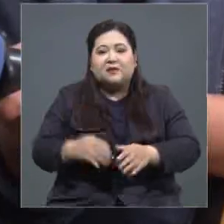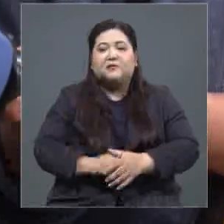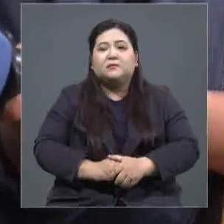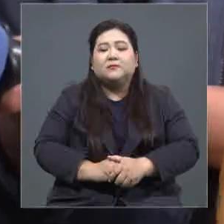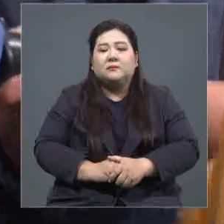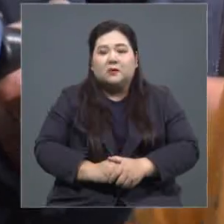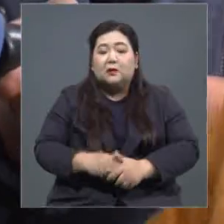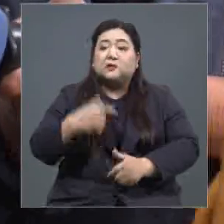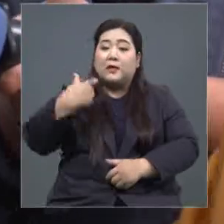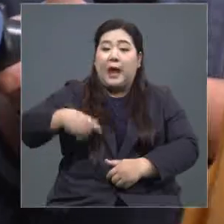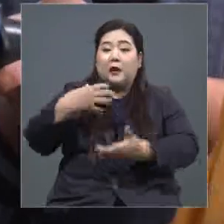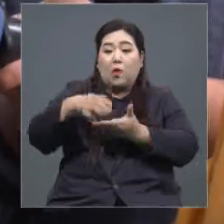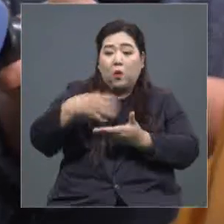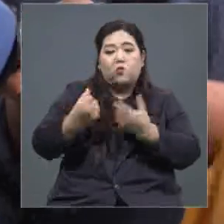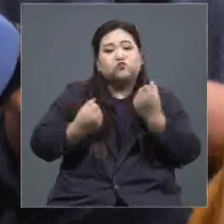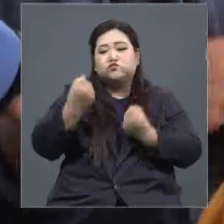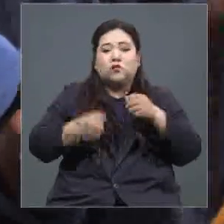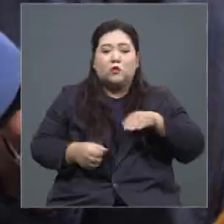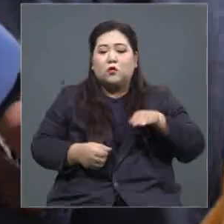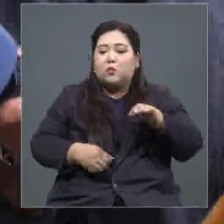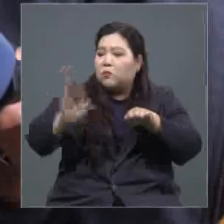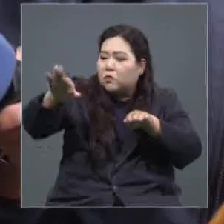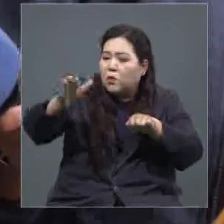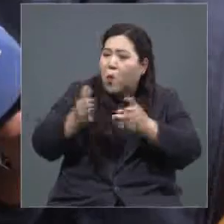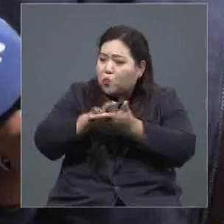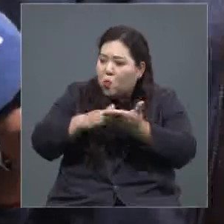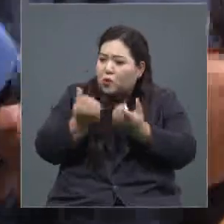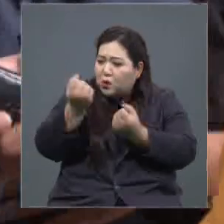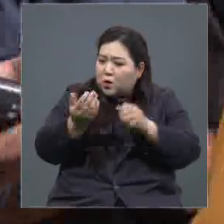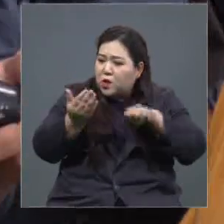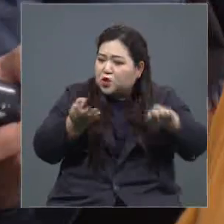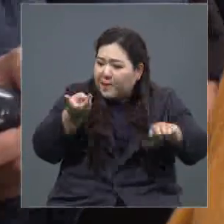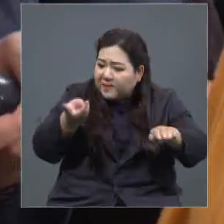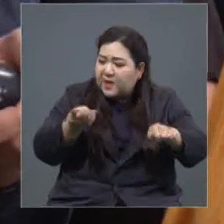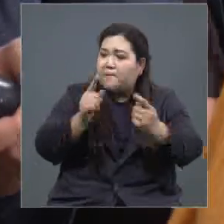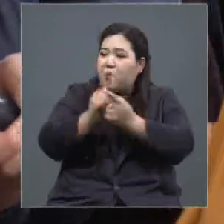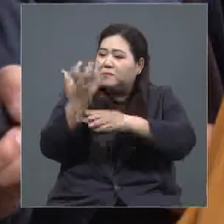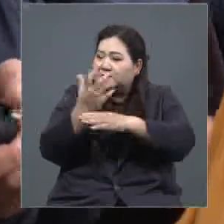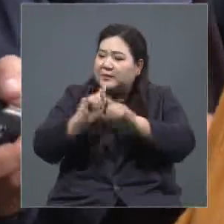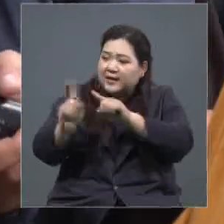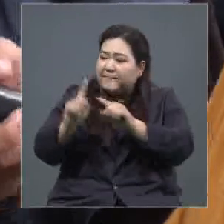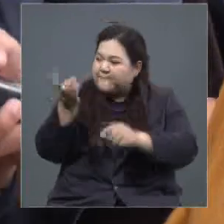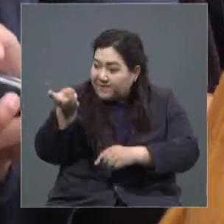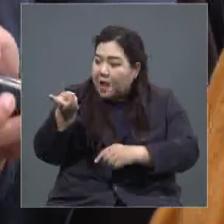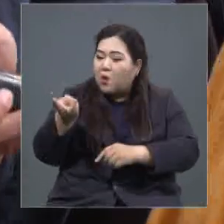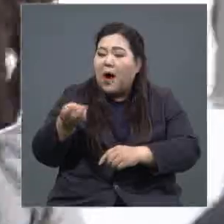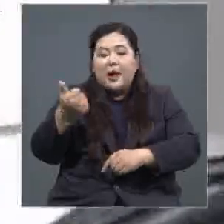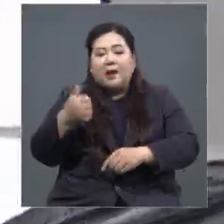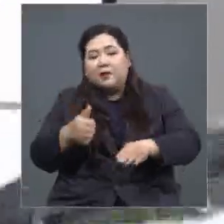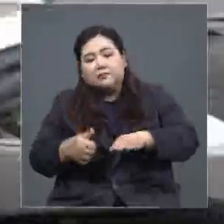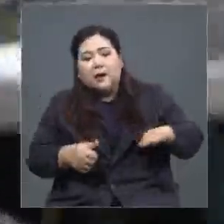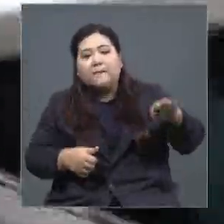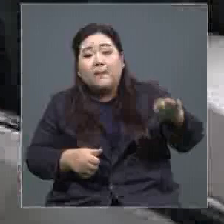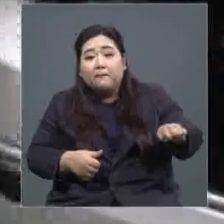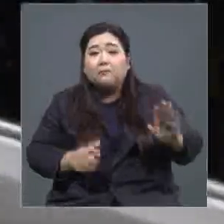พอขับรถเข้าไปแล้วก็เลยไปบอกทางเจ้าหน้าที่ว่าอ่ะขอจอดหน่อยมาหาสื่อแป๊บเดียวเสร็จแล้วเขาก็ให้จอด